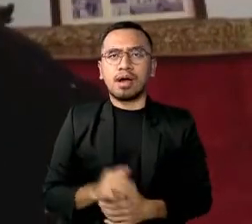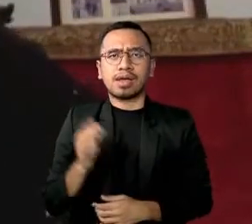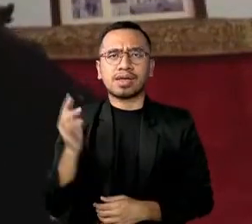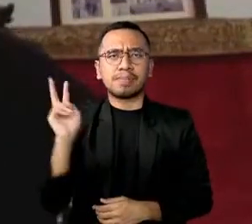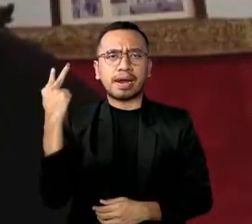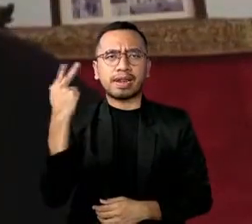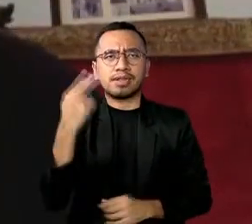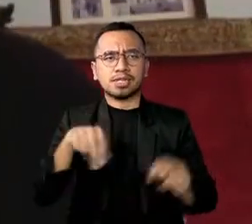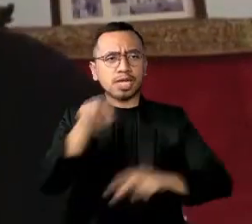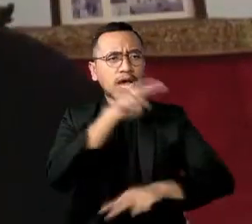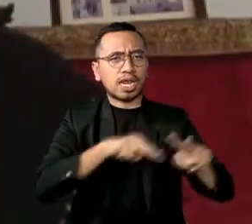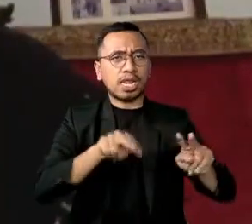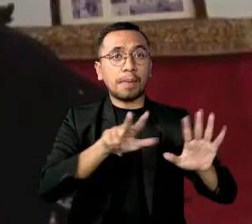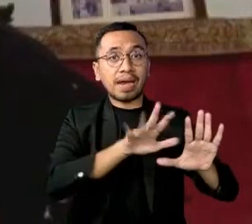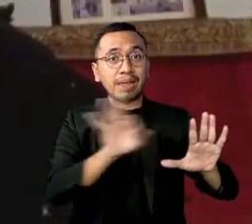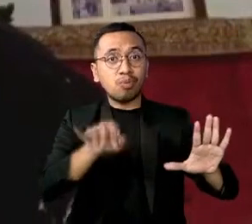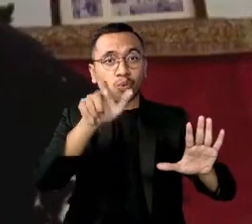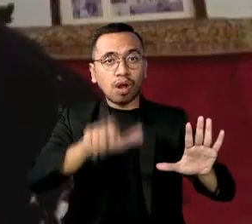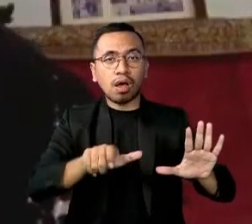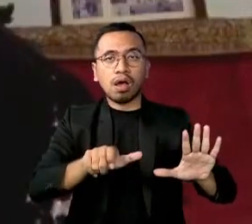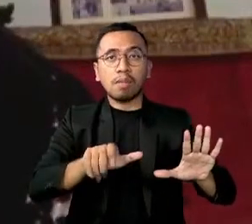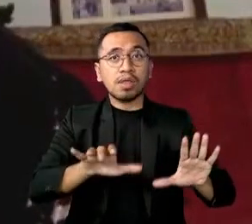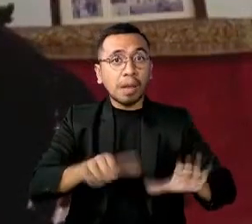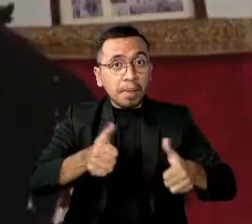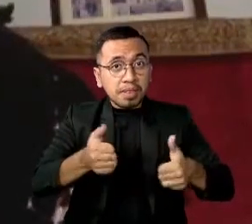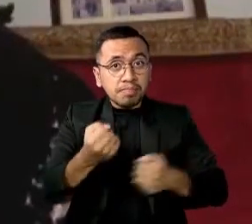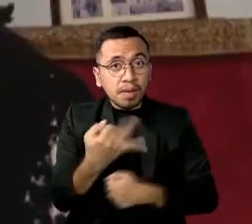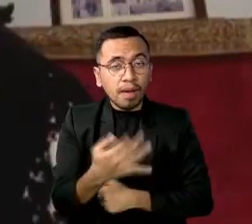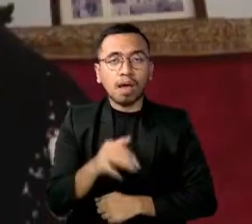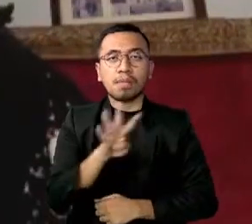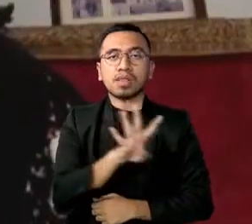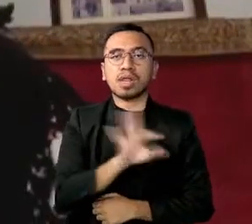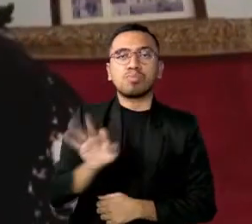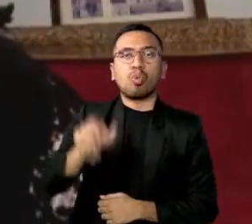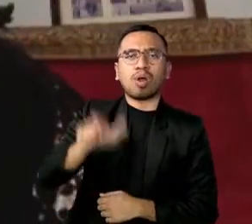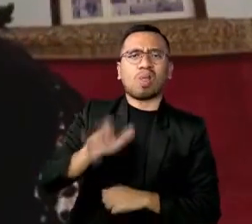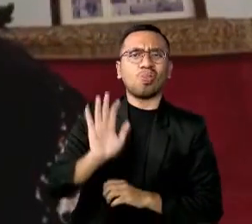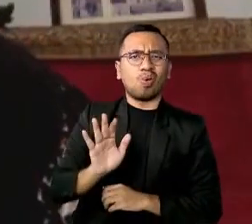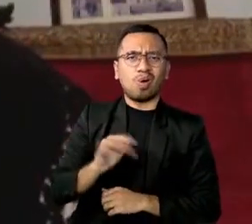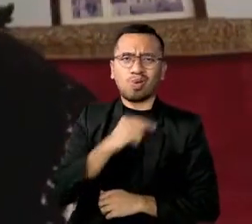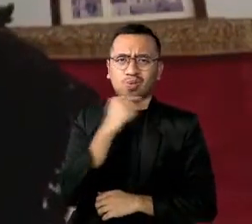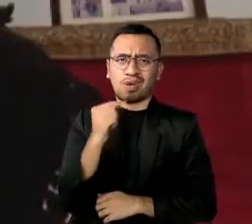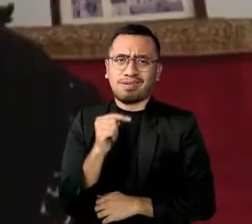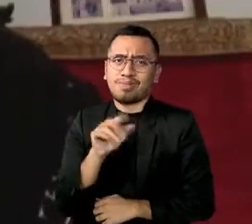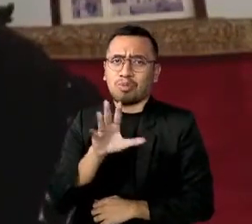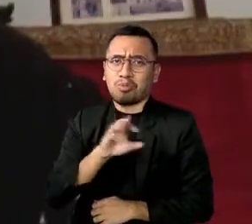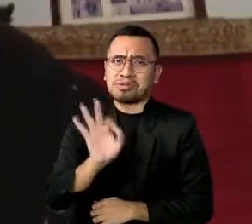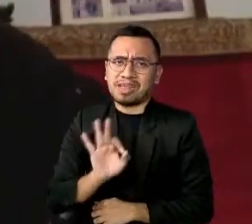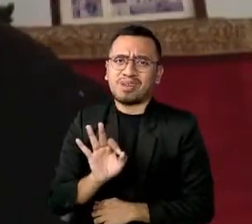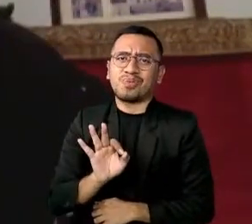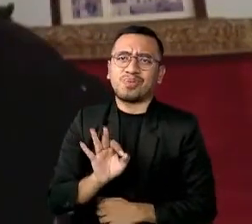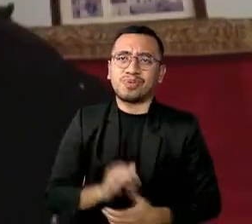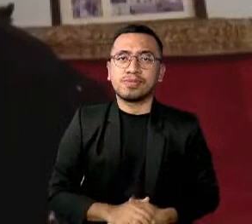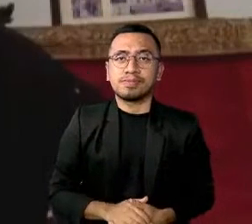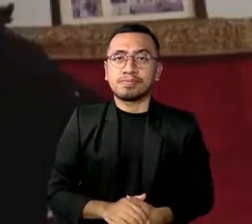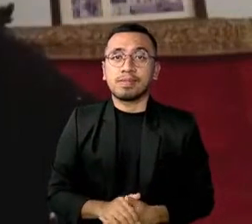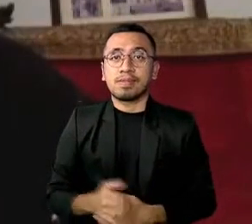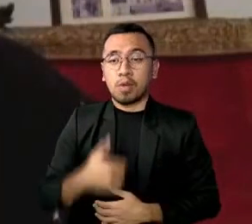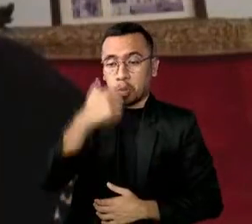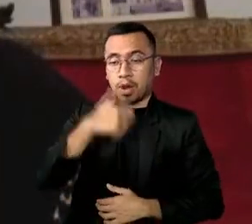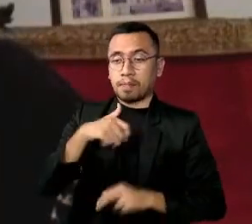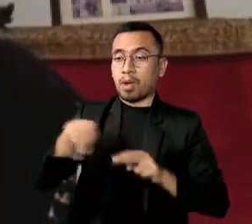tracer itupun hanya dapat paribuan hanya setengahnya membuat dan kota dan thresher itu tidak mesti orang akademik